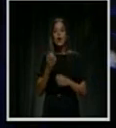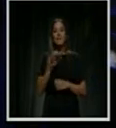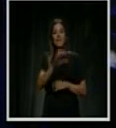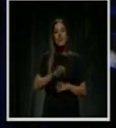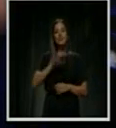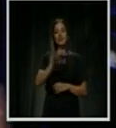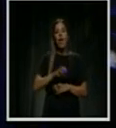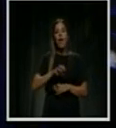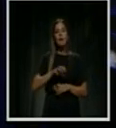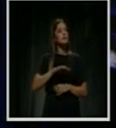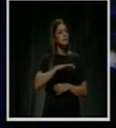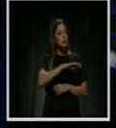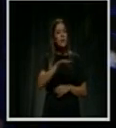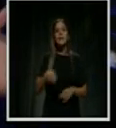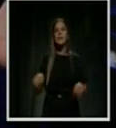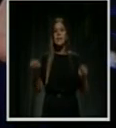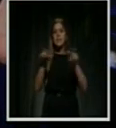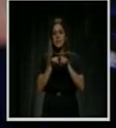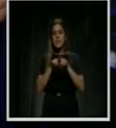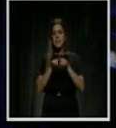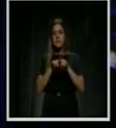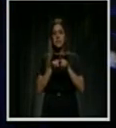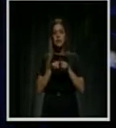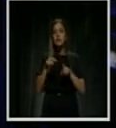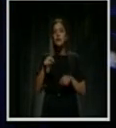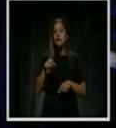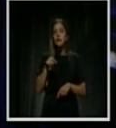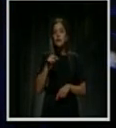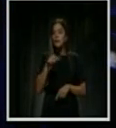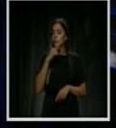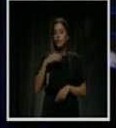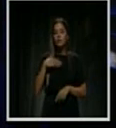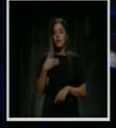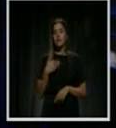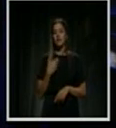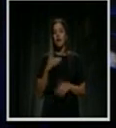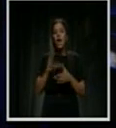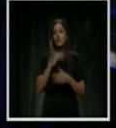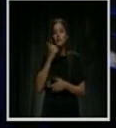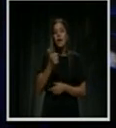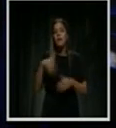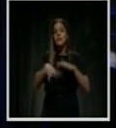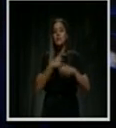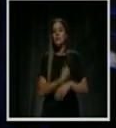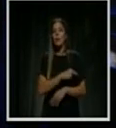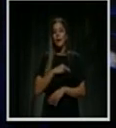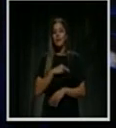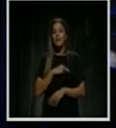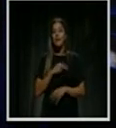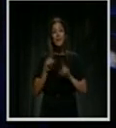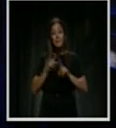li tkisser il-kompetittività ta' pajjiżna, jien Peter Aġus rid jorbot li idejja u ma nkunx